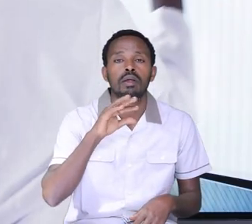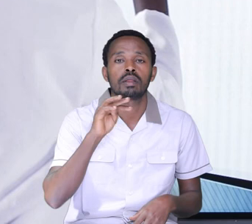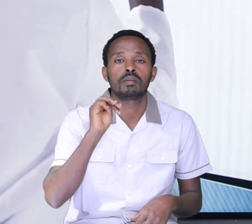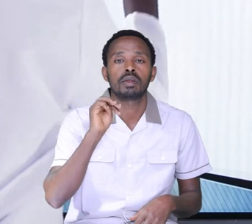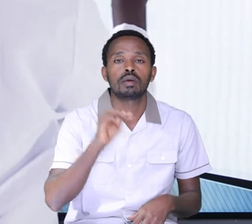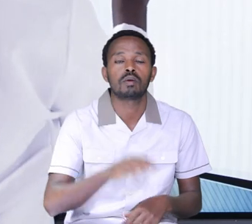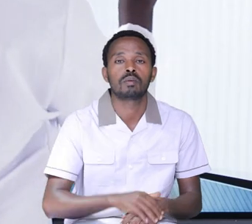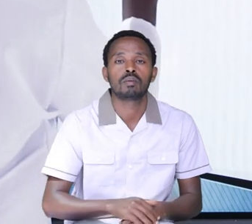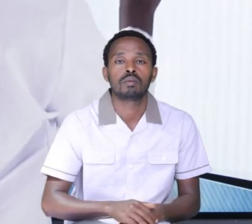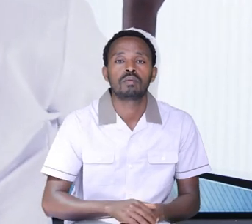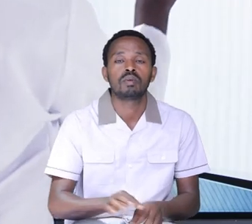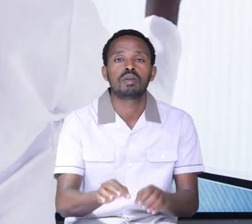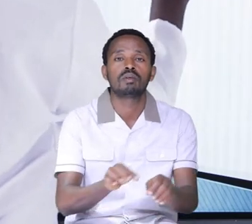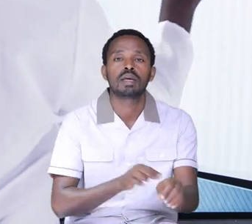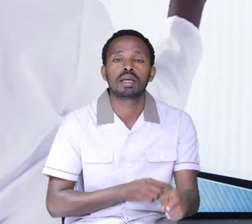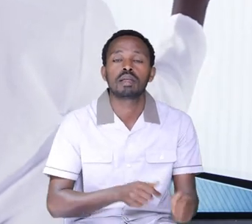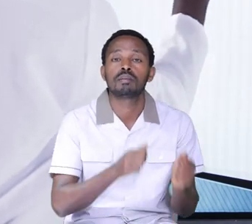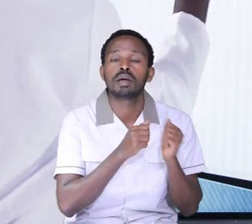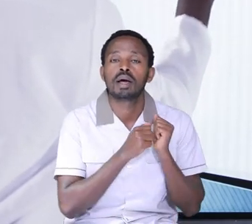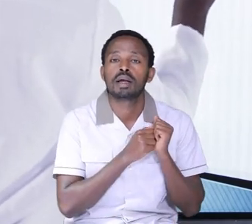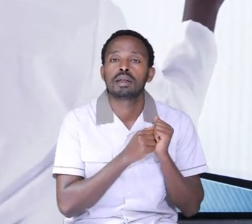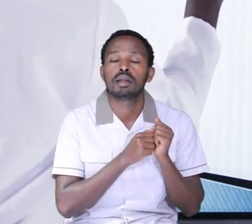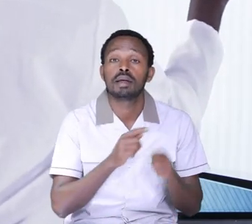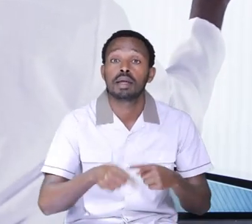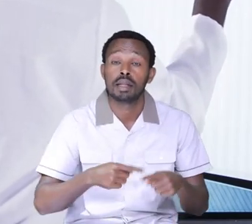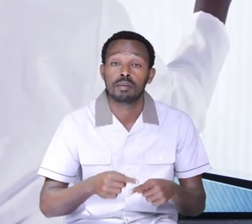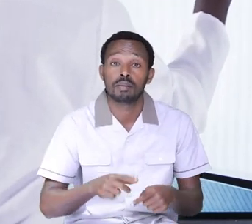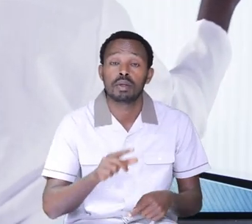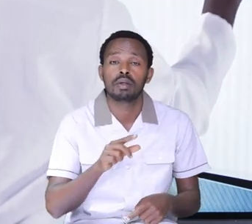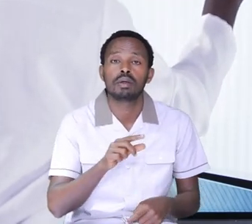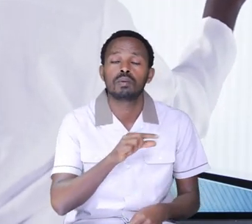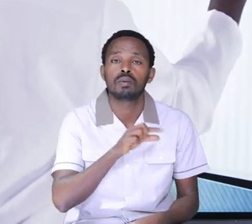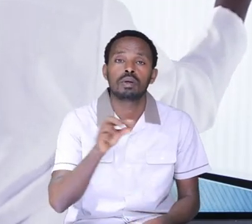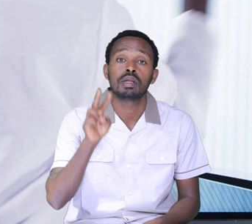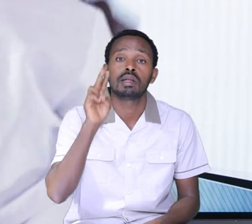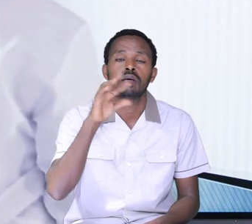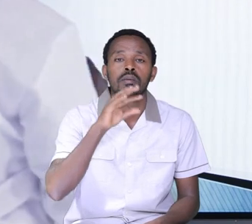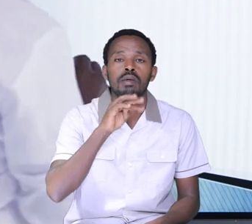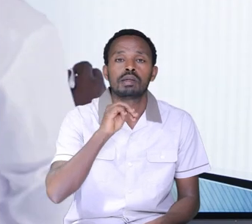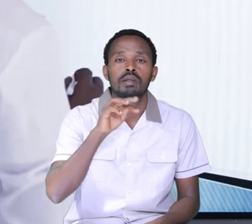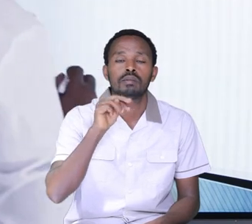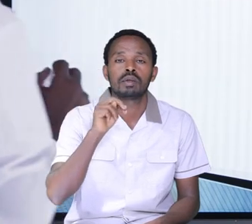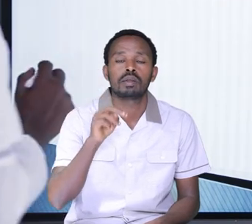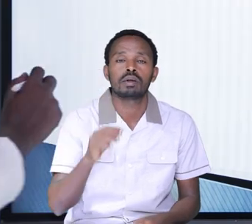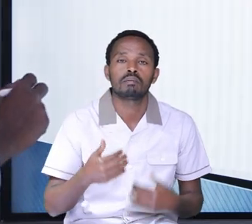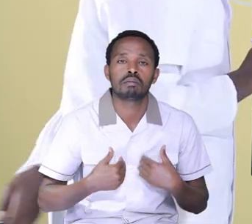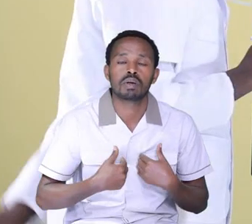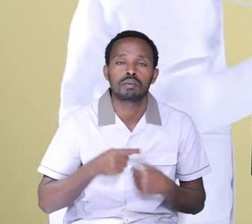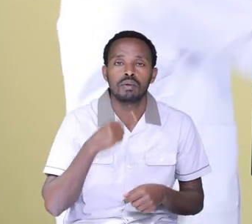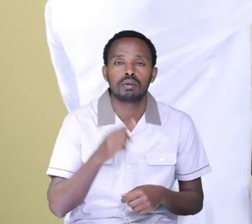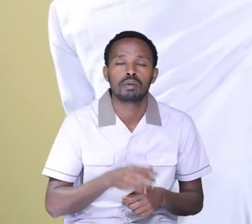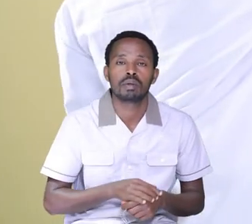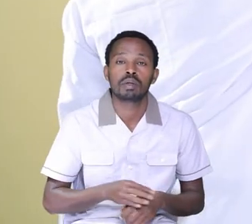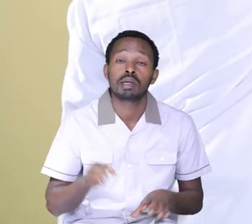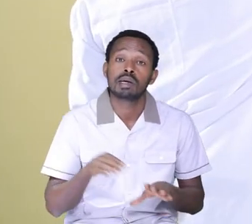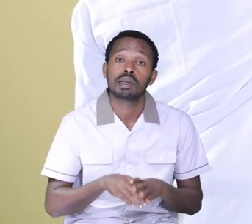sentimetra fagenya baan ademame walqita lama sentimetra qamna chur ishe kana